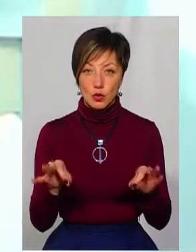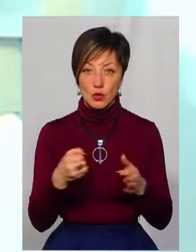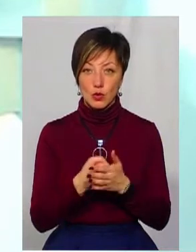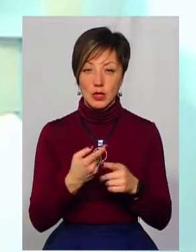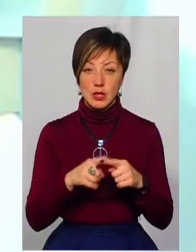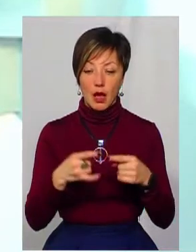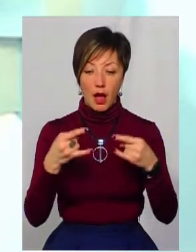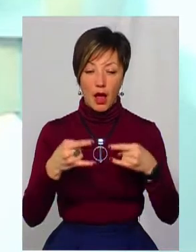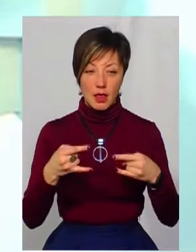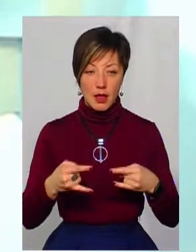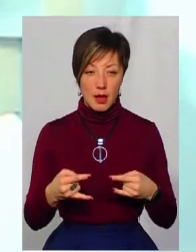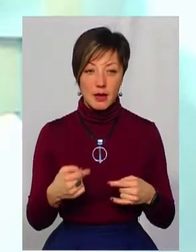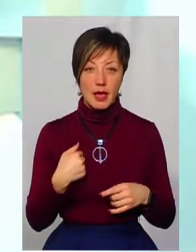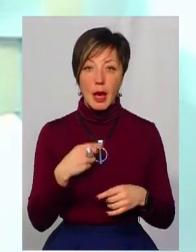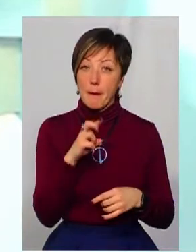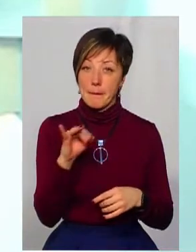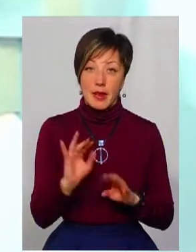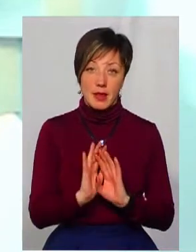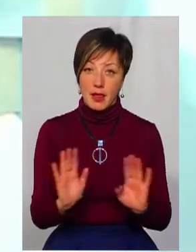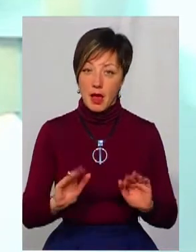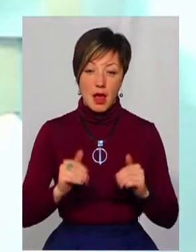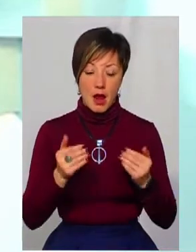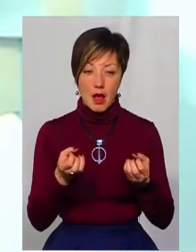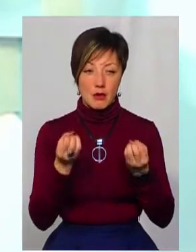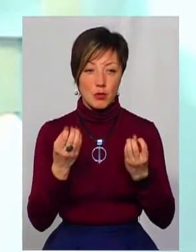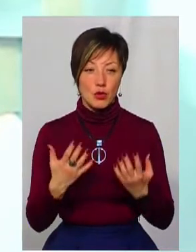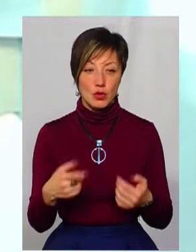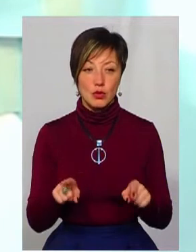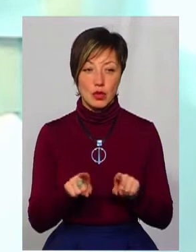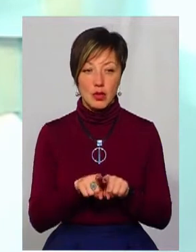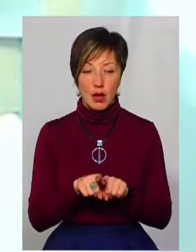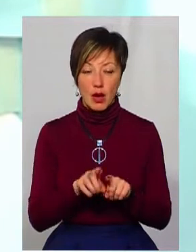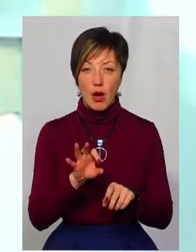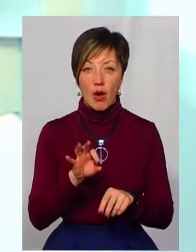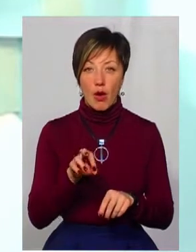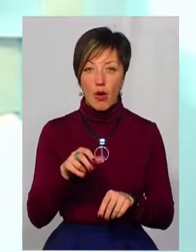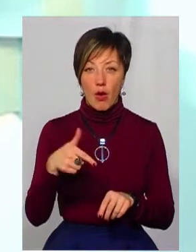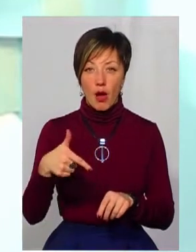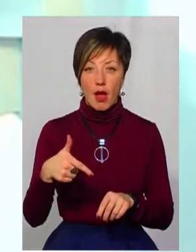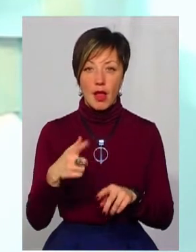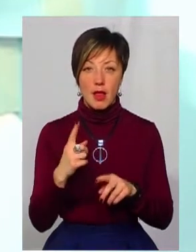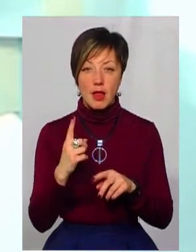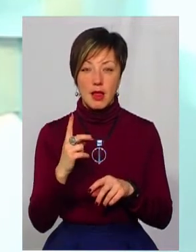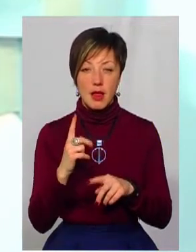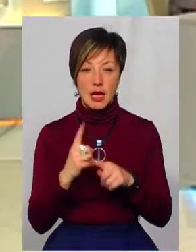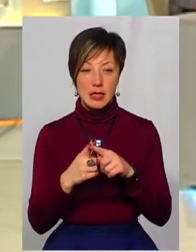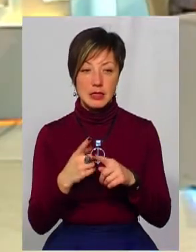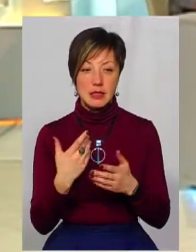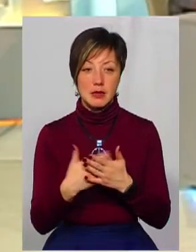до цих каналів. Тобто я би не радив просто так от на OLX-і, на інших, до прикладу,